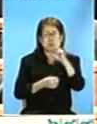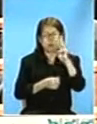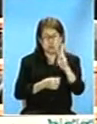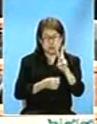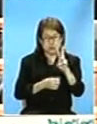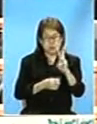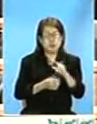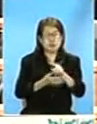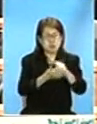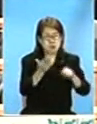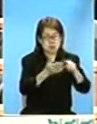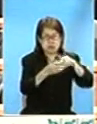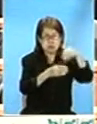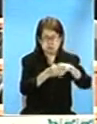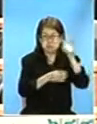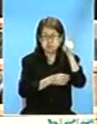ง